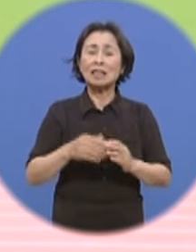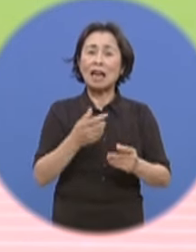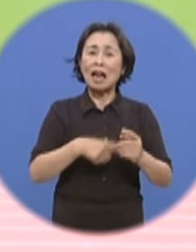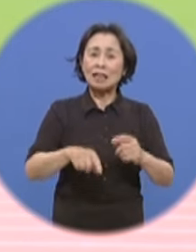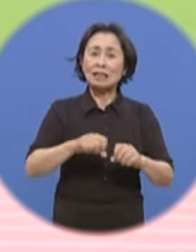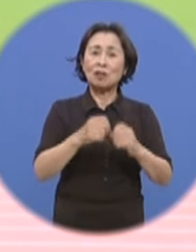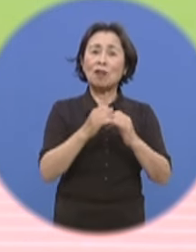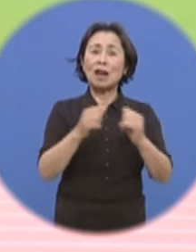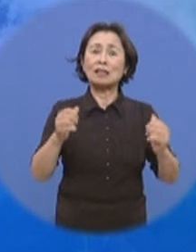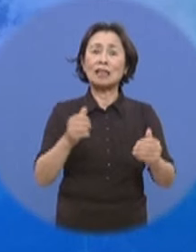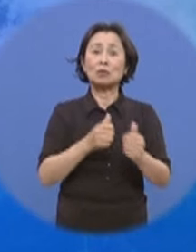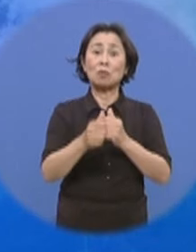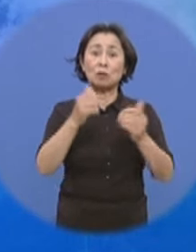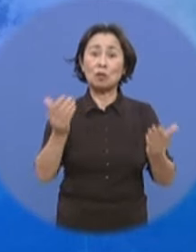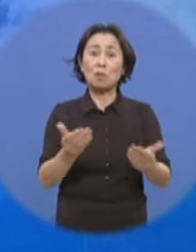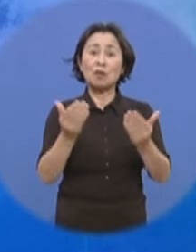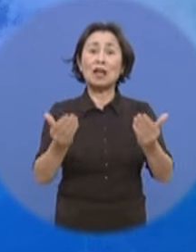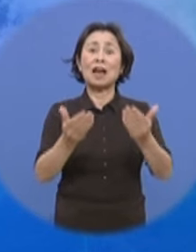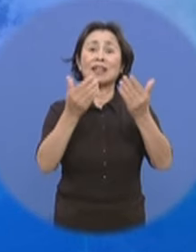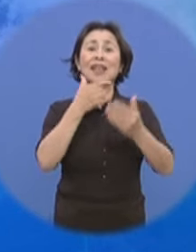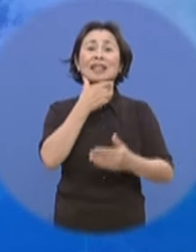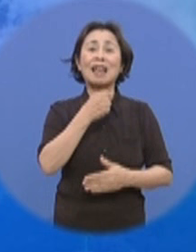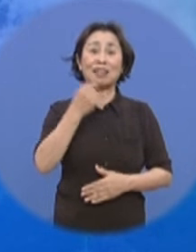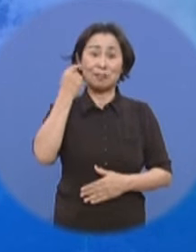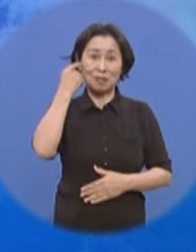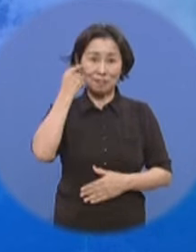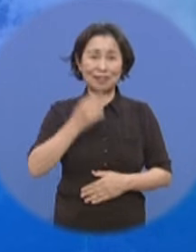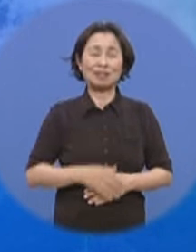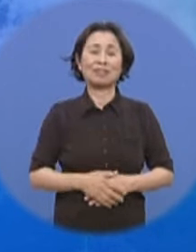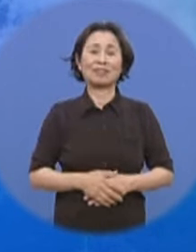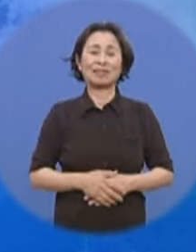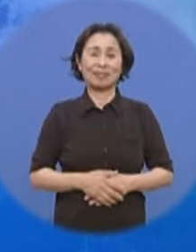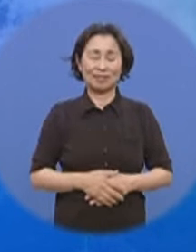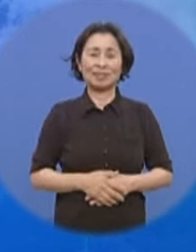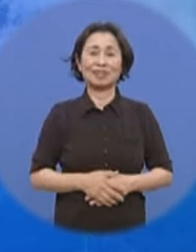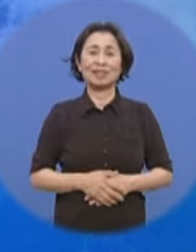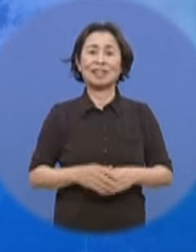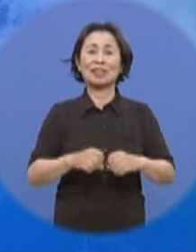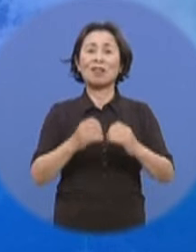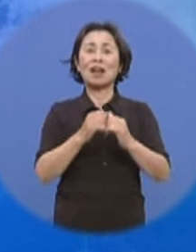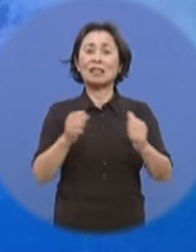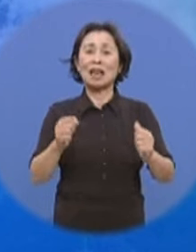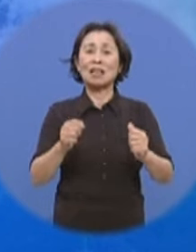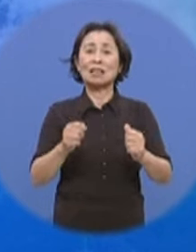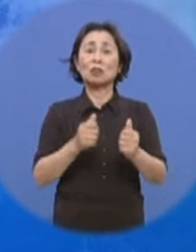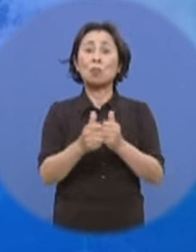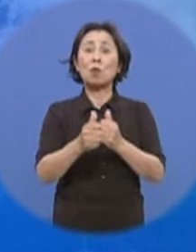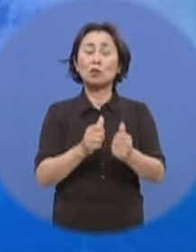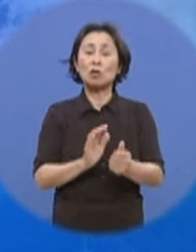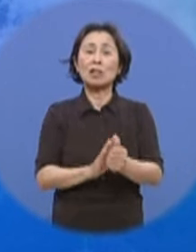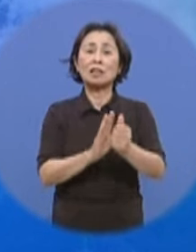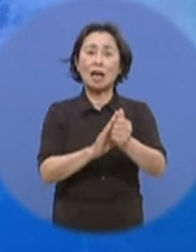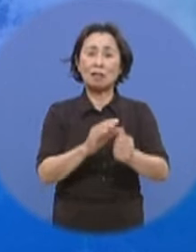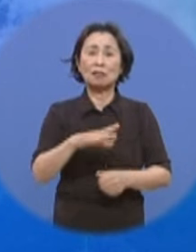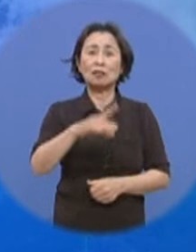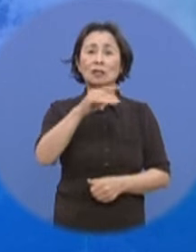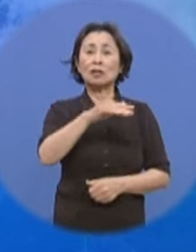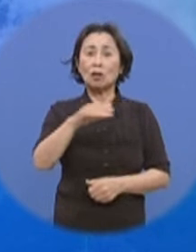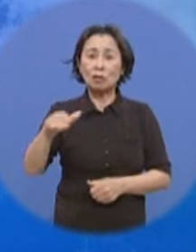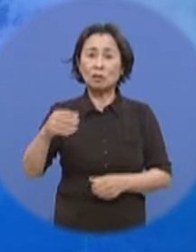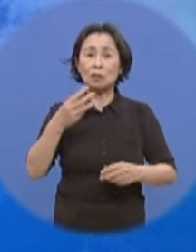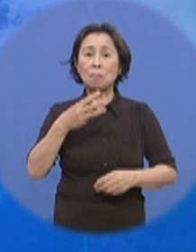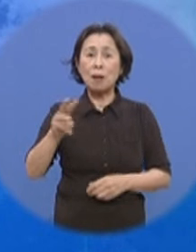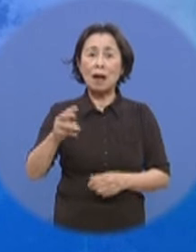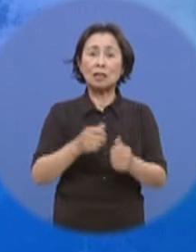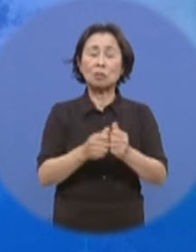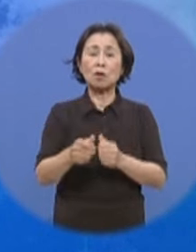たいですではここで障害者スポーツを支える初級パラスポーツ指導員